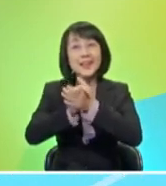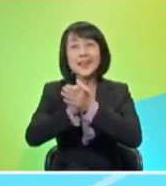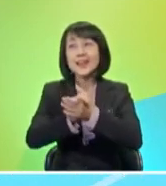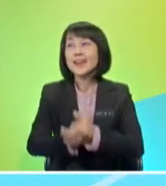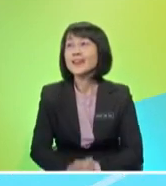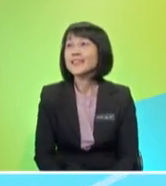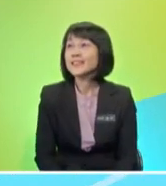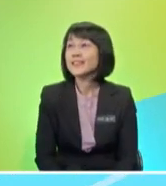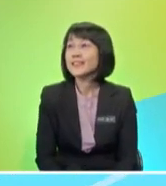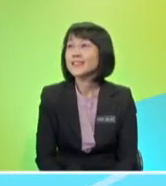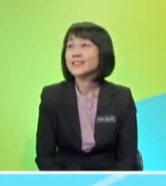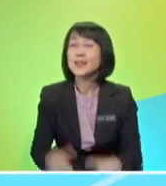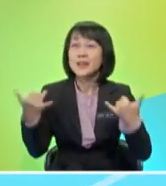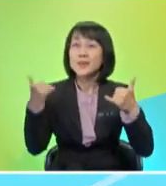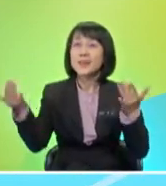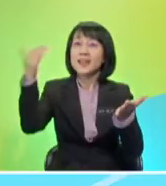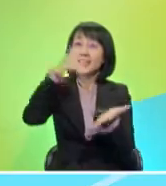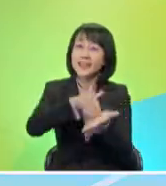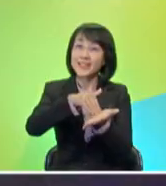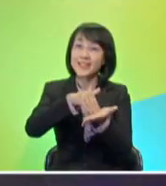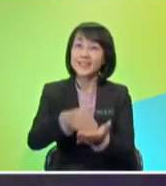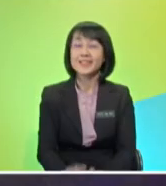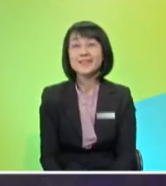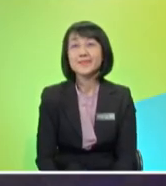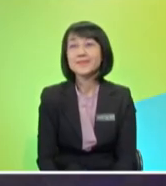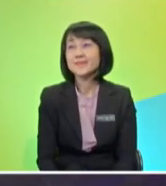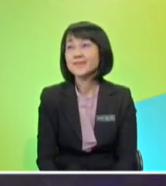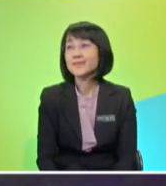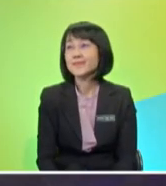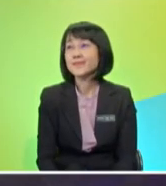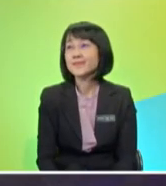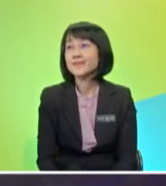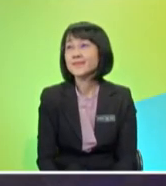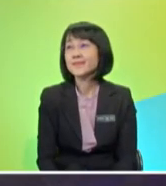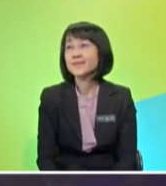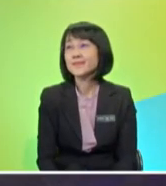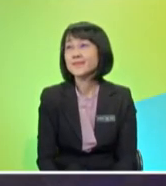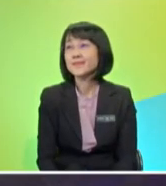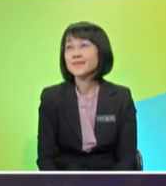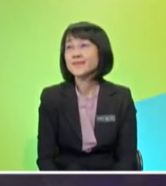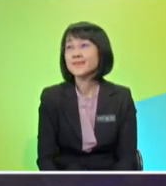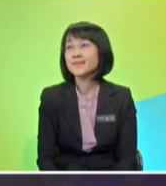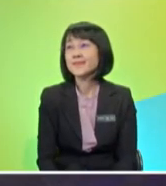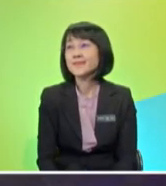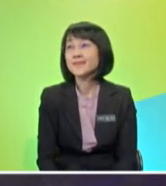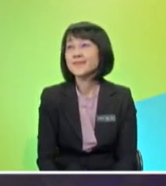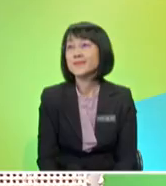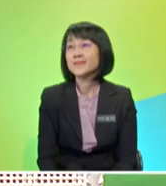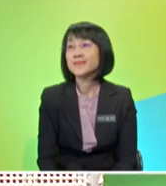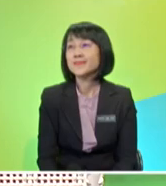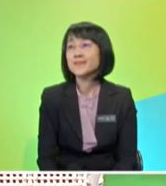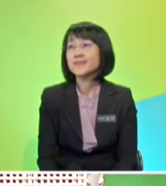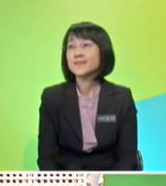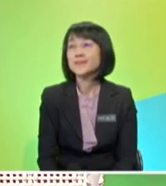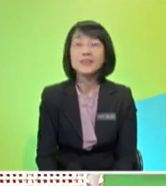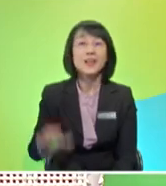Okay, kita nak main. Ha, kita main lagi. Okey, kita dah ada dua murid yang dah menjawab. Ya. Okey. Nampak gaya kuning,